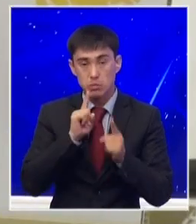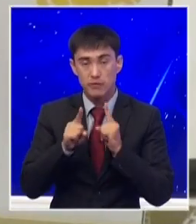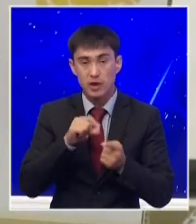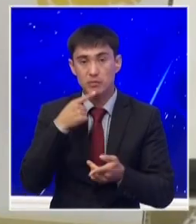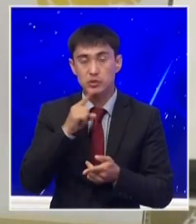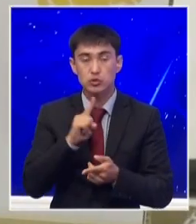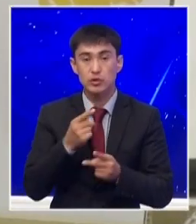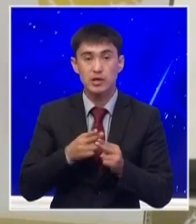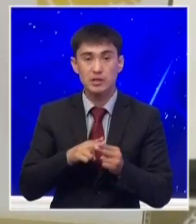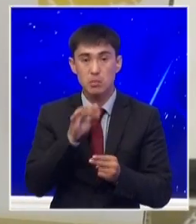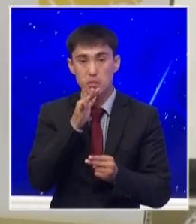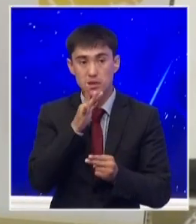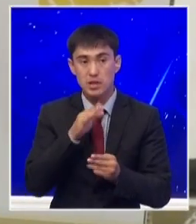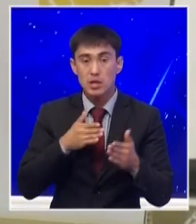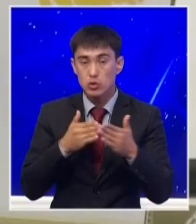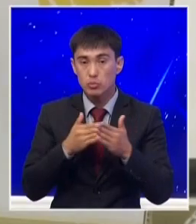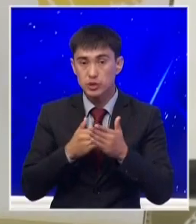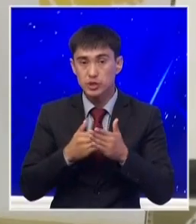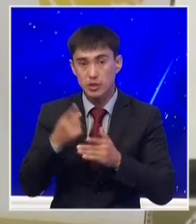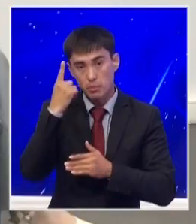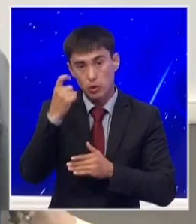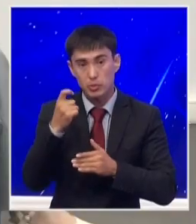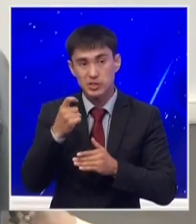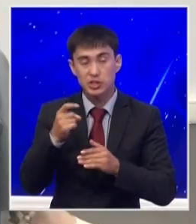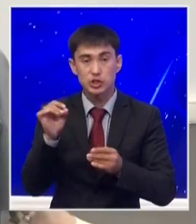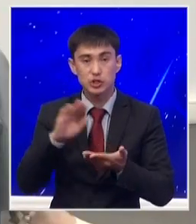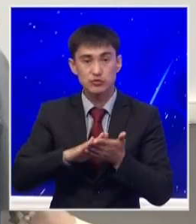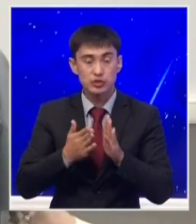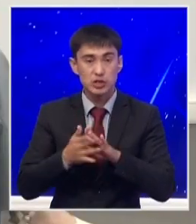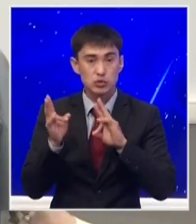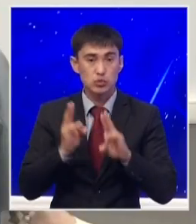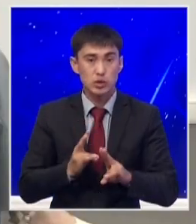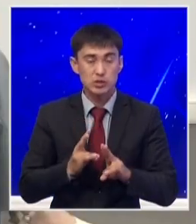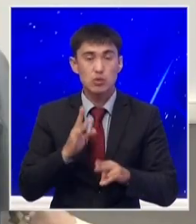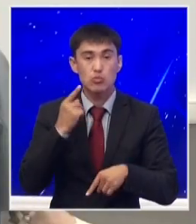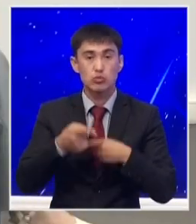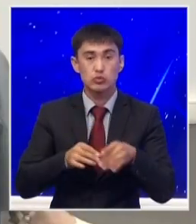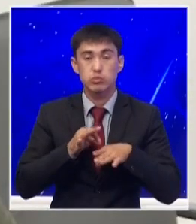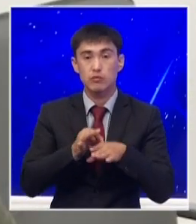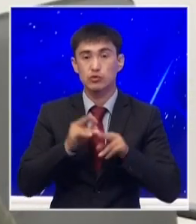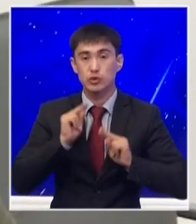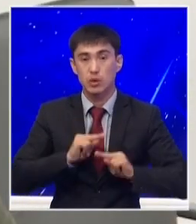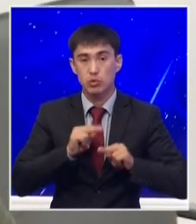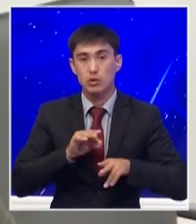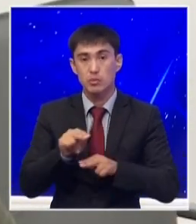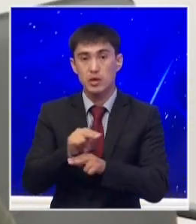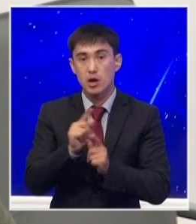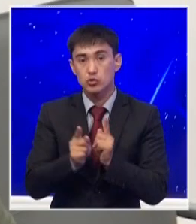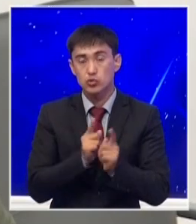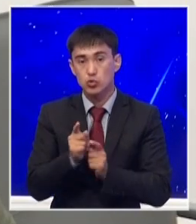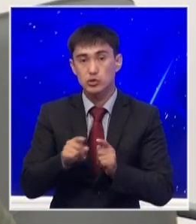отметили, что на этот момент для недопущения и предупреждения чрезвычайных ситуаций в будущем проводятся работы по проведению